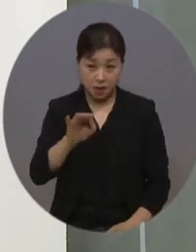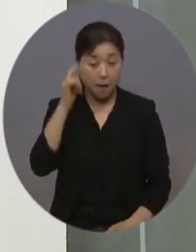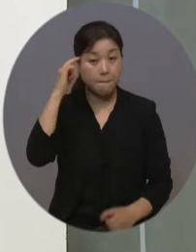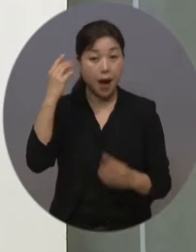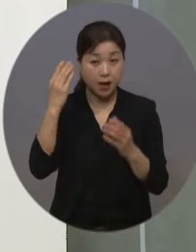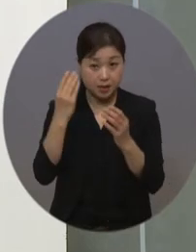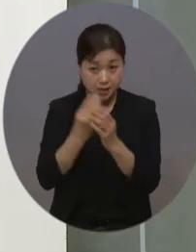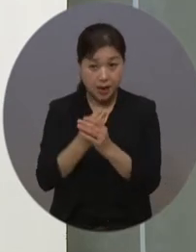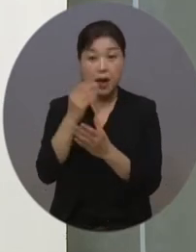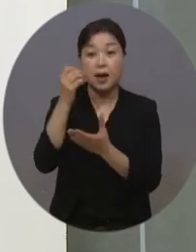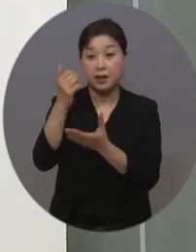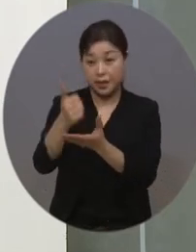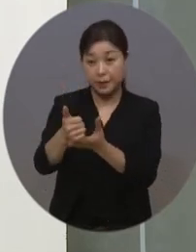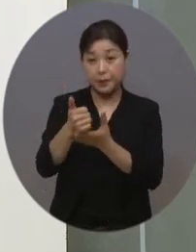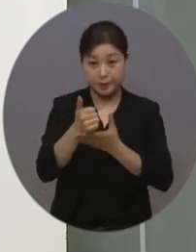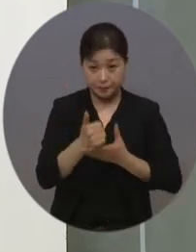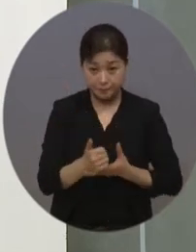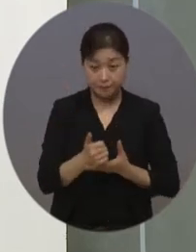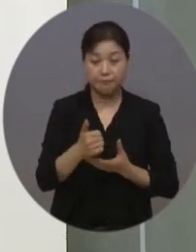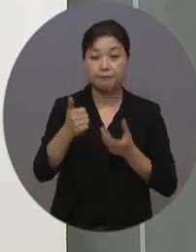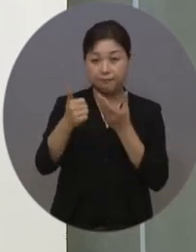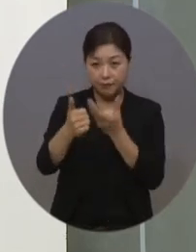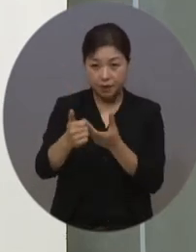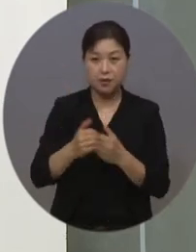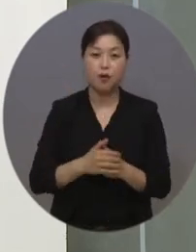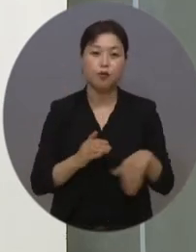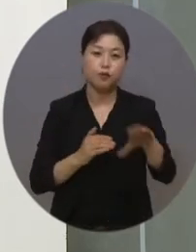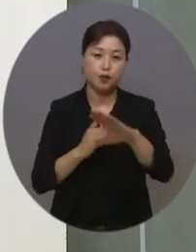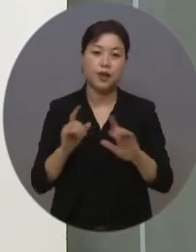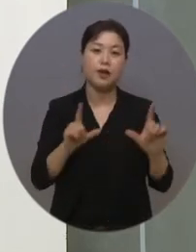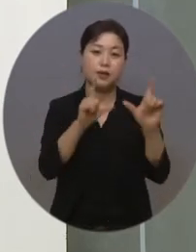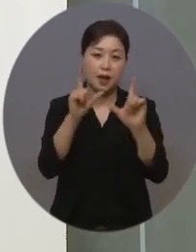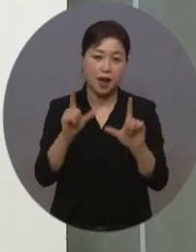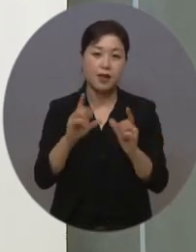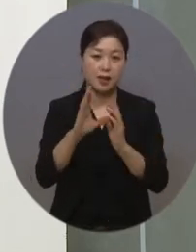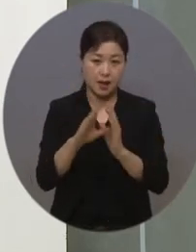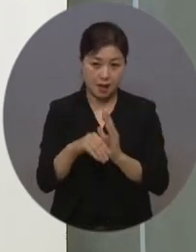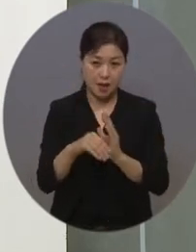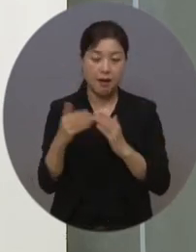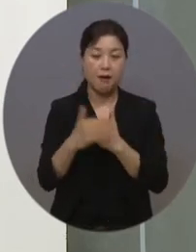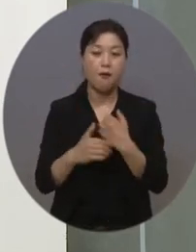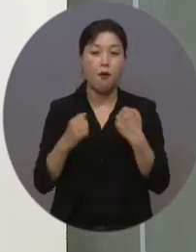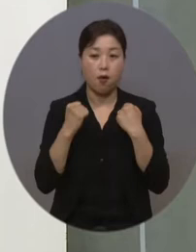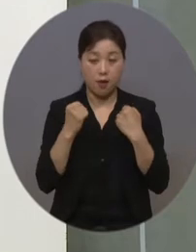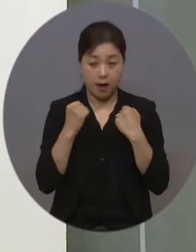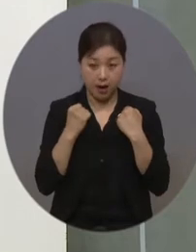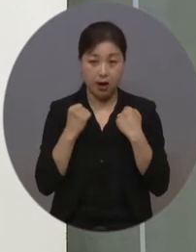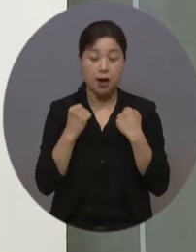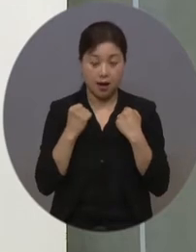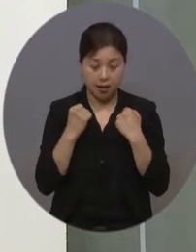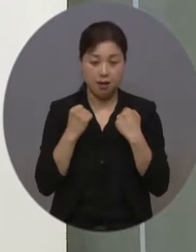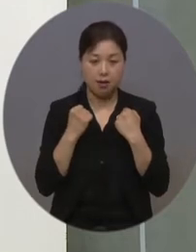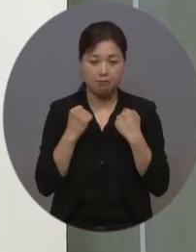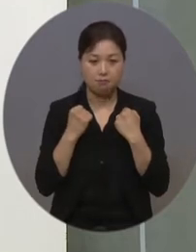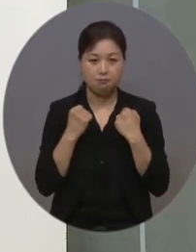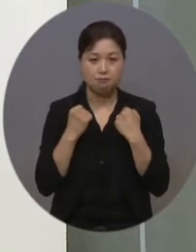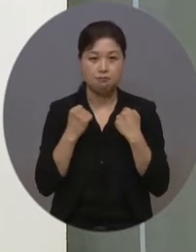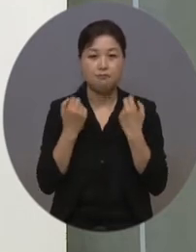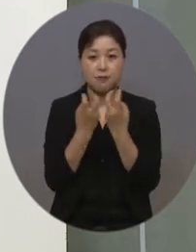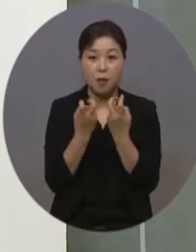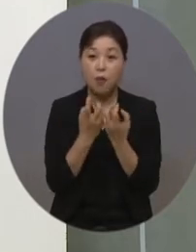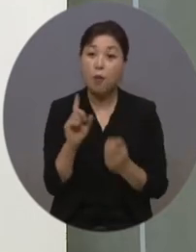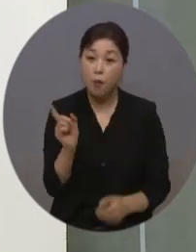이시영 박사님을 통해서 우리가 살아가는데 건강 비결은 무엇인가를 듣는